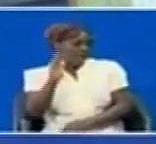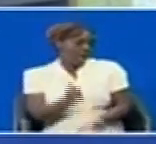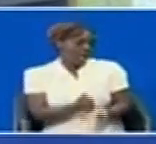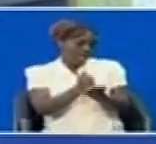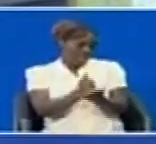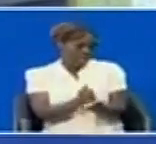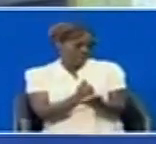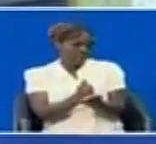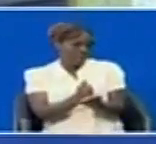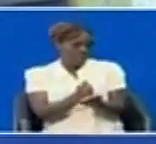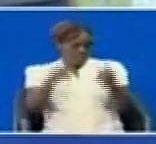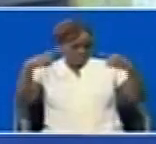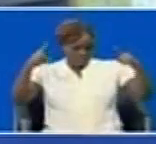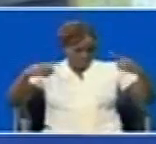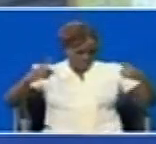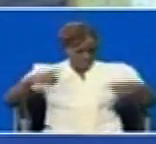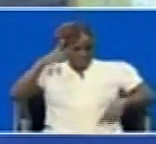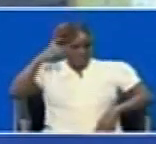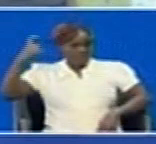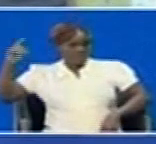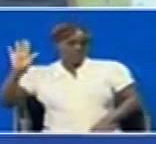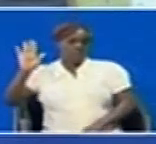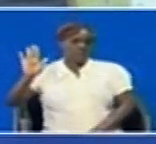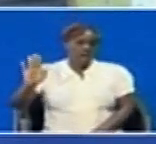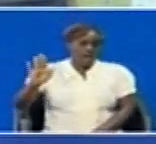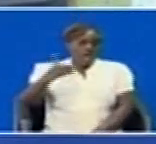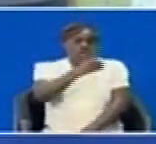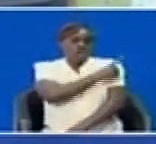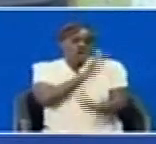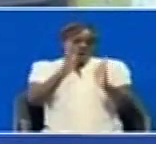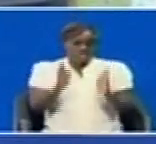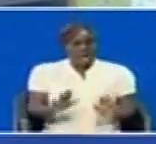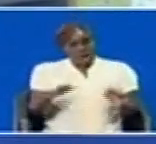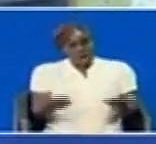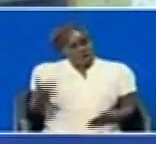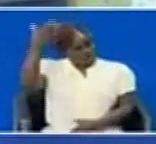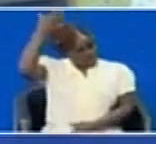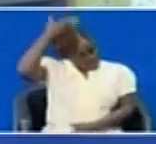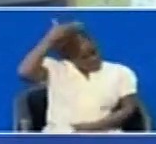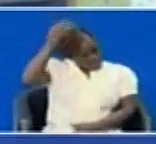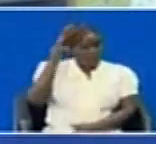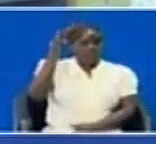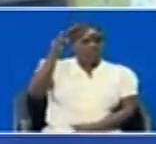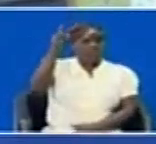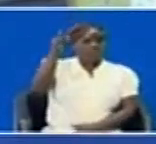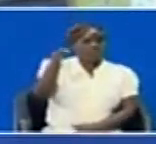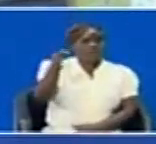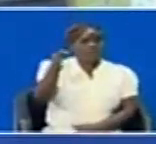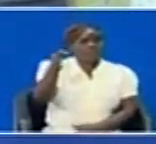pakubwa katika kufanikisha ndoto yake ya kuwa muuguzi au daktari katika siku zake za usoni.